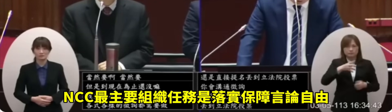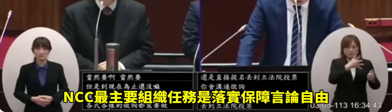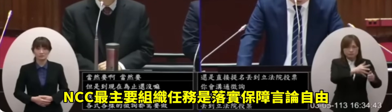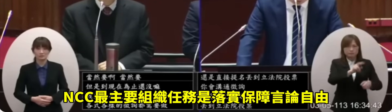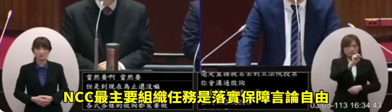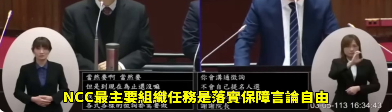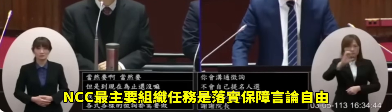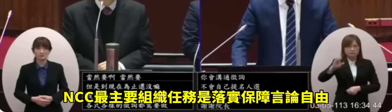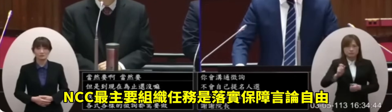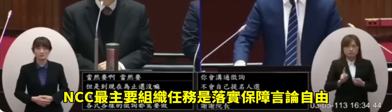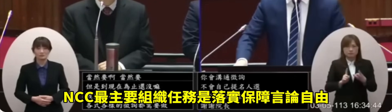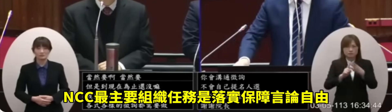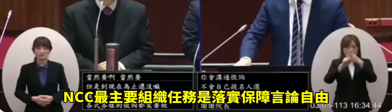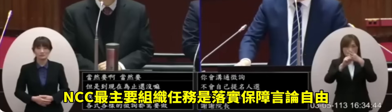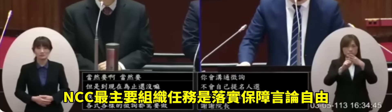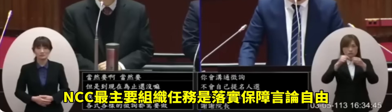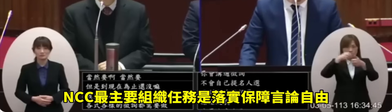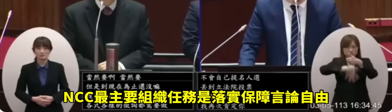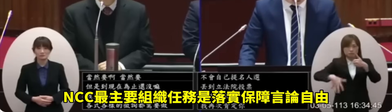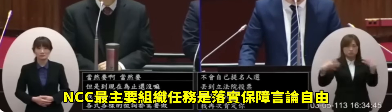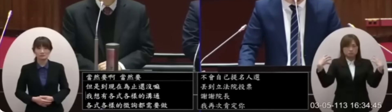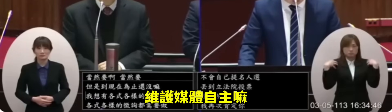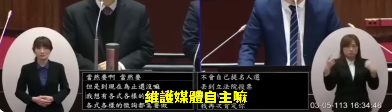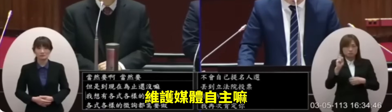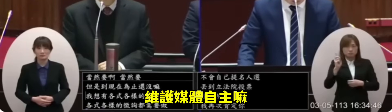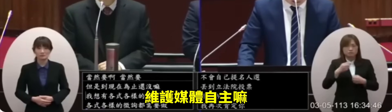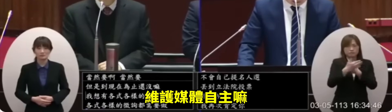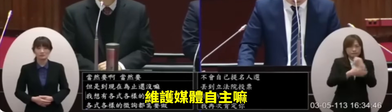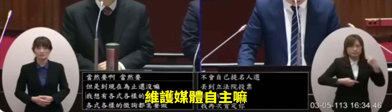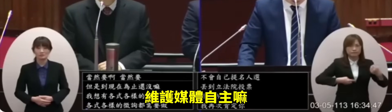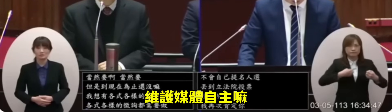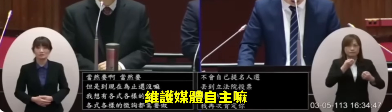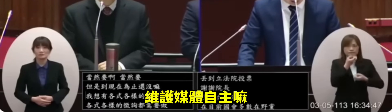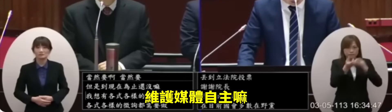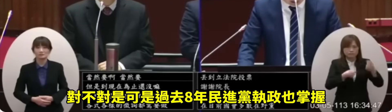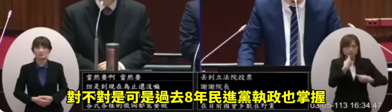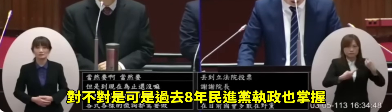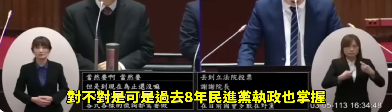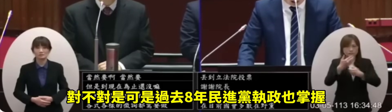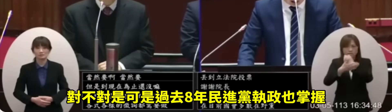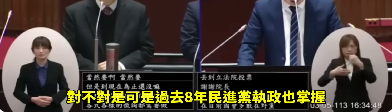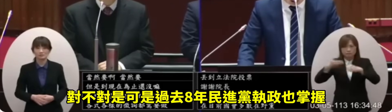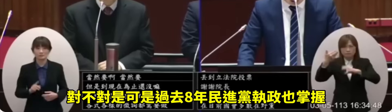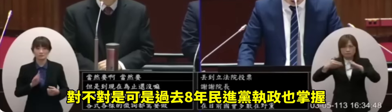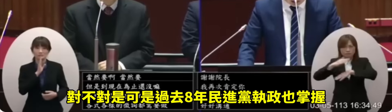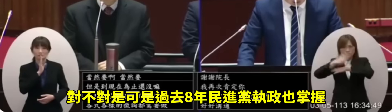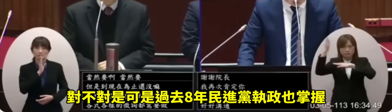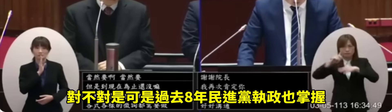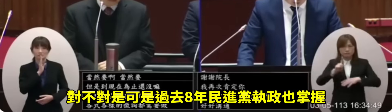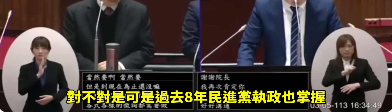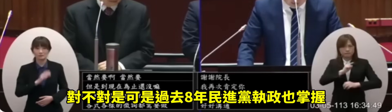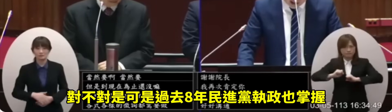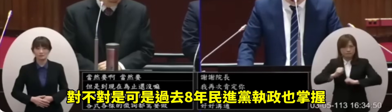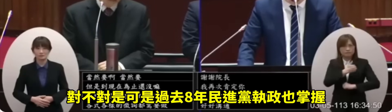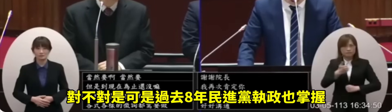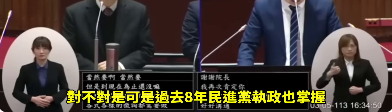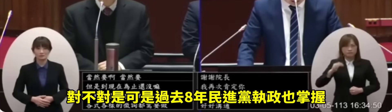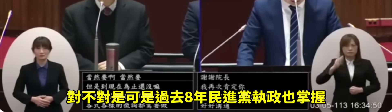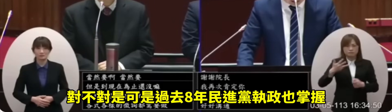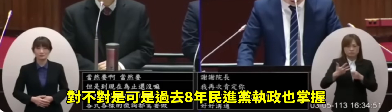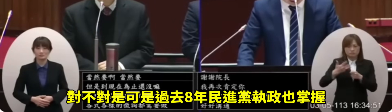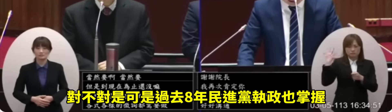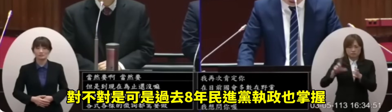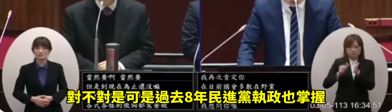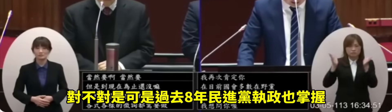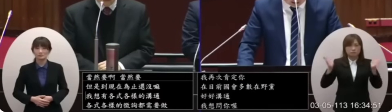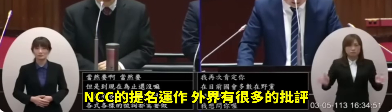，NCC 最主要组织任务是落实保障言论自由，维护媒体自主嘛，对不对？ 是。 可是过去八年，民进